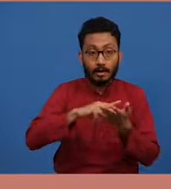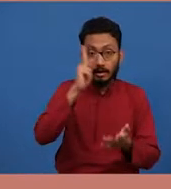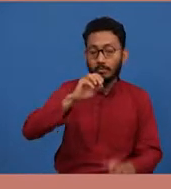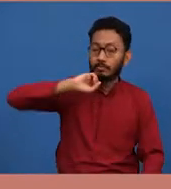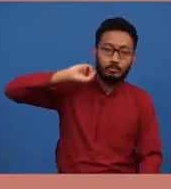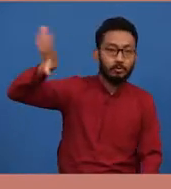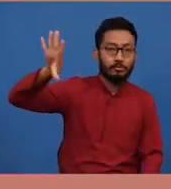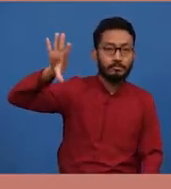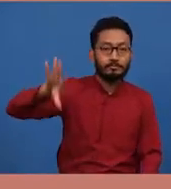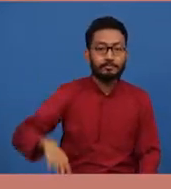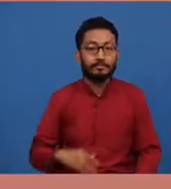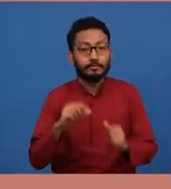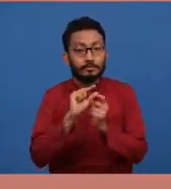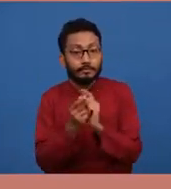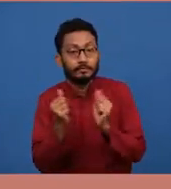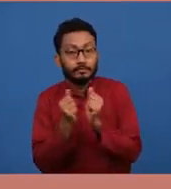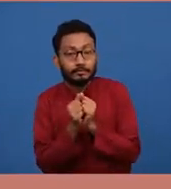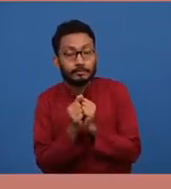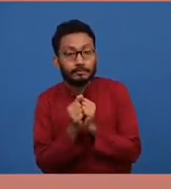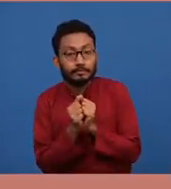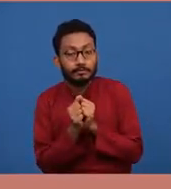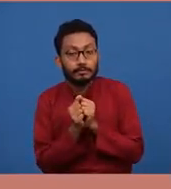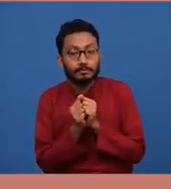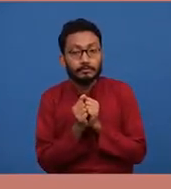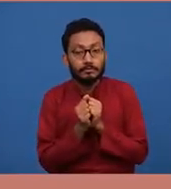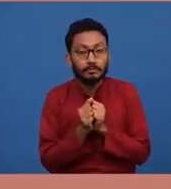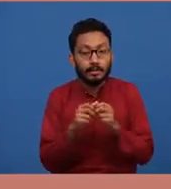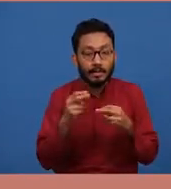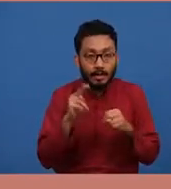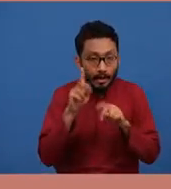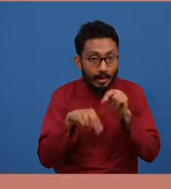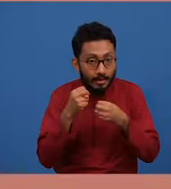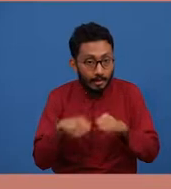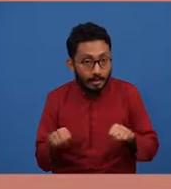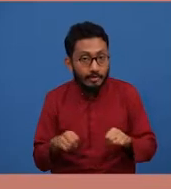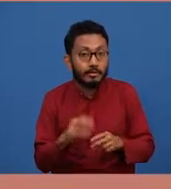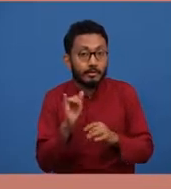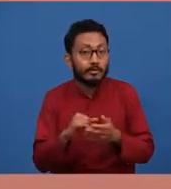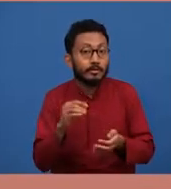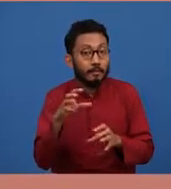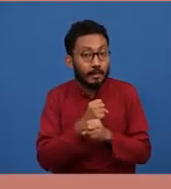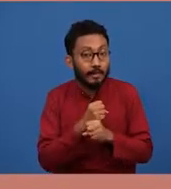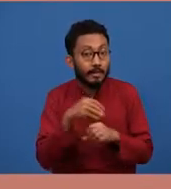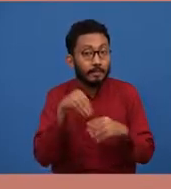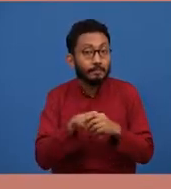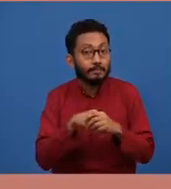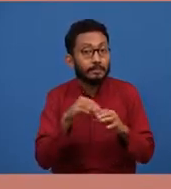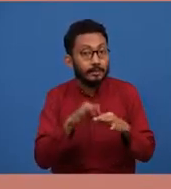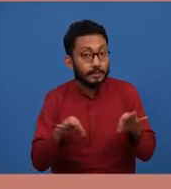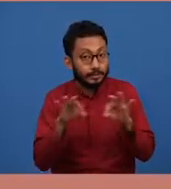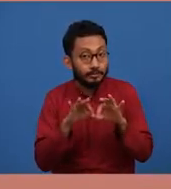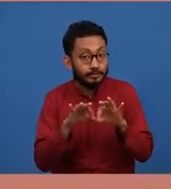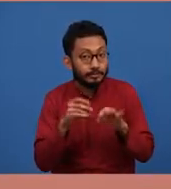Kita mulakan jawapan dengan nilai murni yang terdapat dalam petikan di